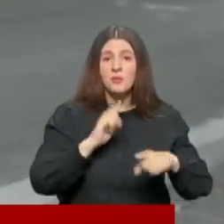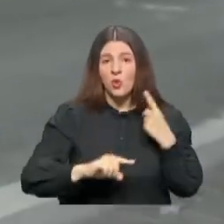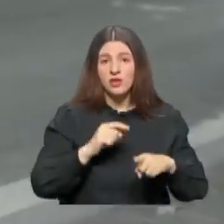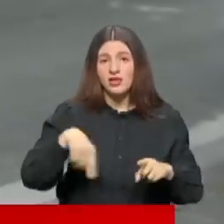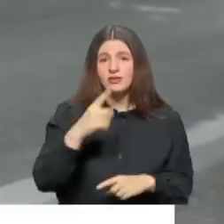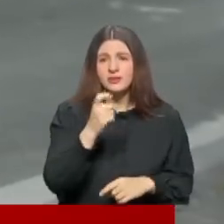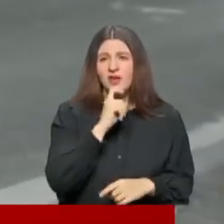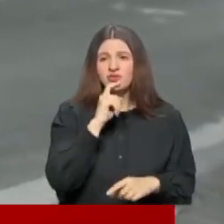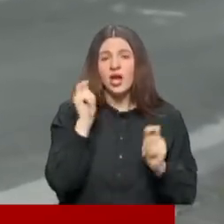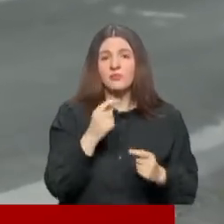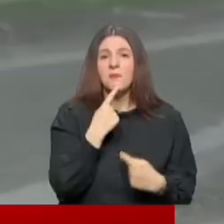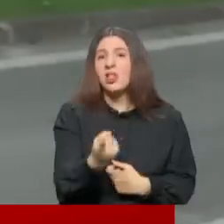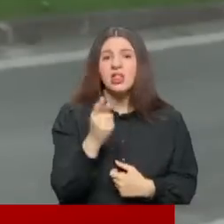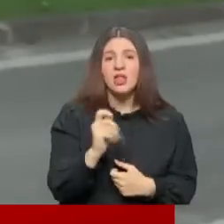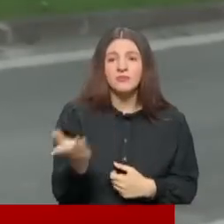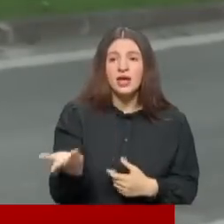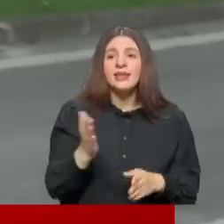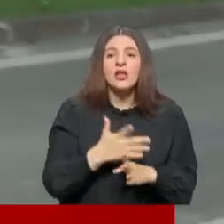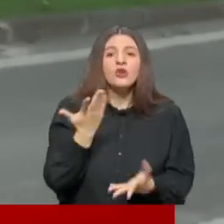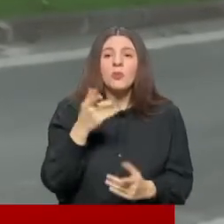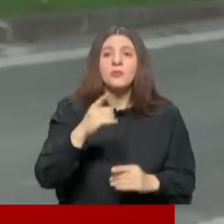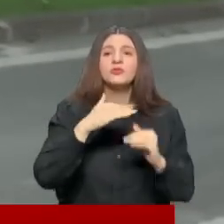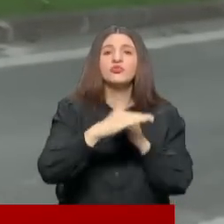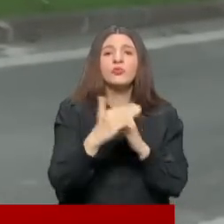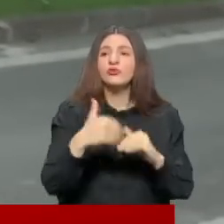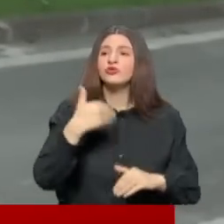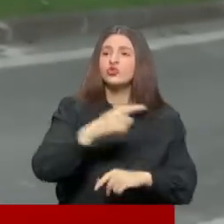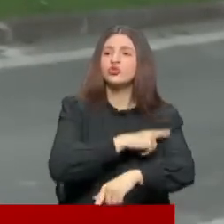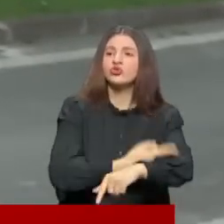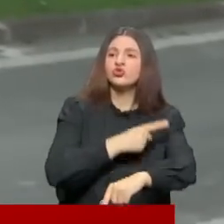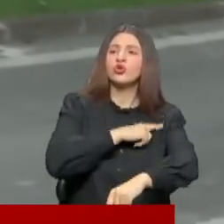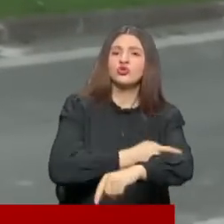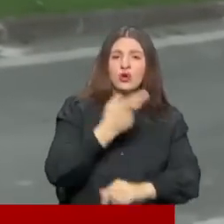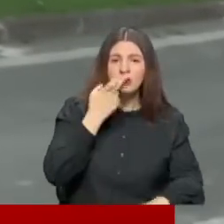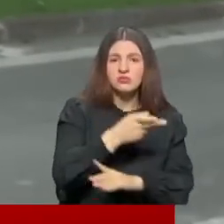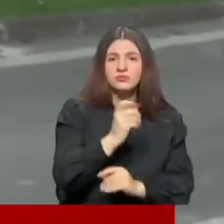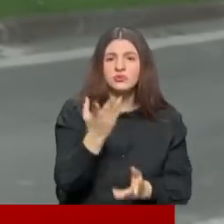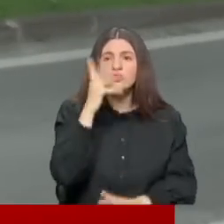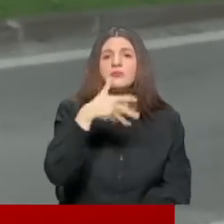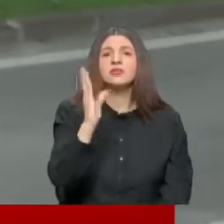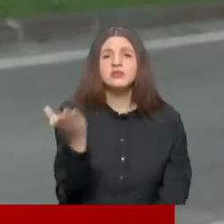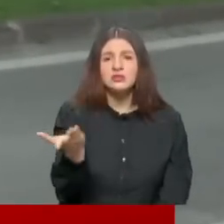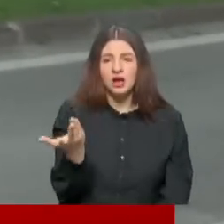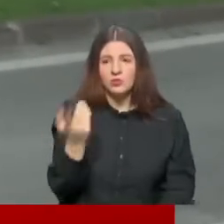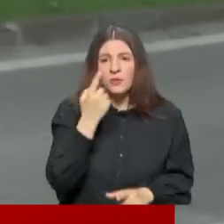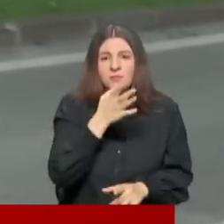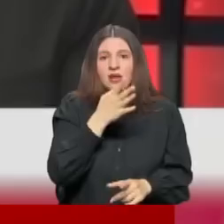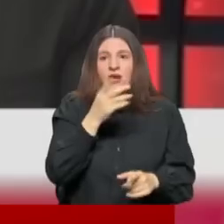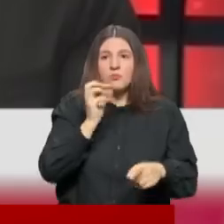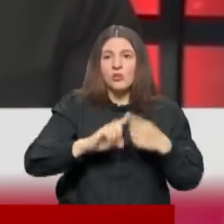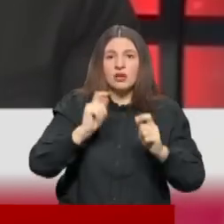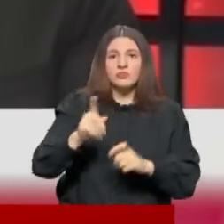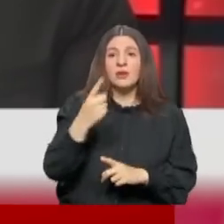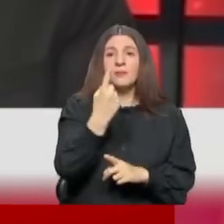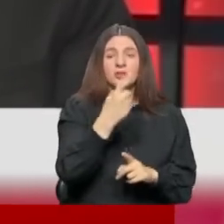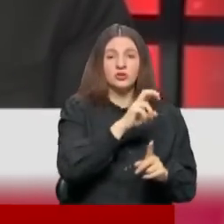politikalarında bir yanlış yaptıklarını itiraf. Niye o zaman bu milleti dış güç diye kandırdınız? Utanmazlık bu ya. Halbuki bu bilinçli bir politikaymış. 1